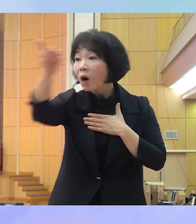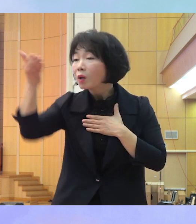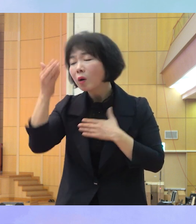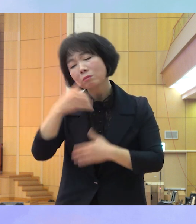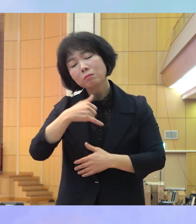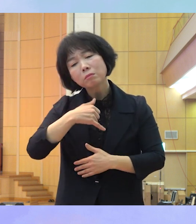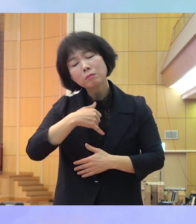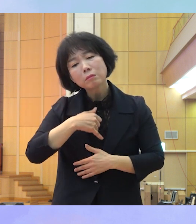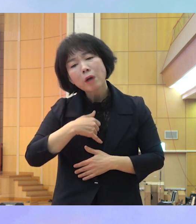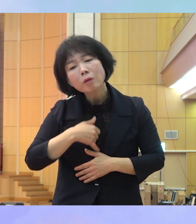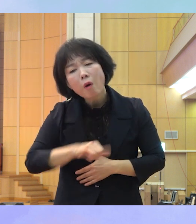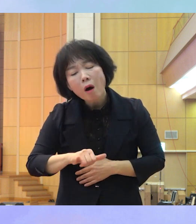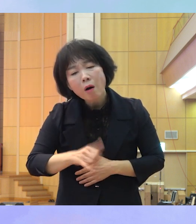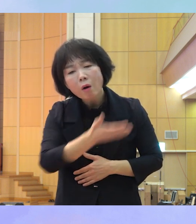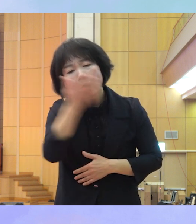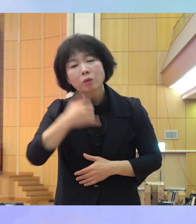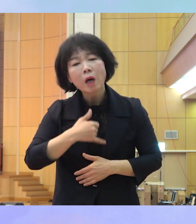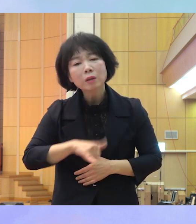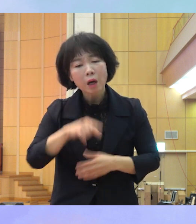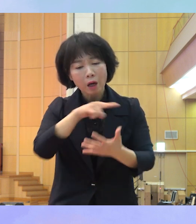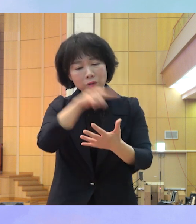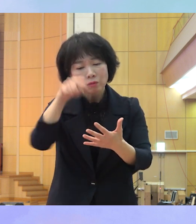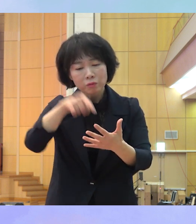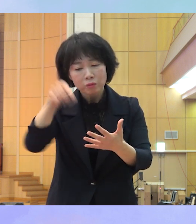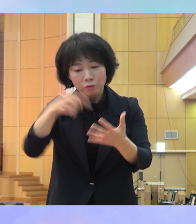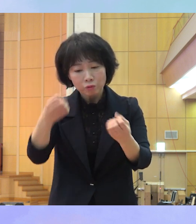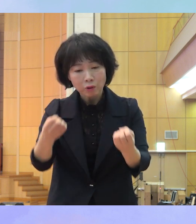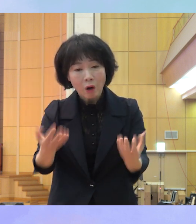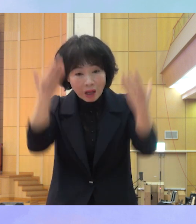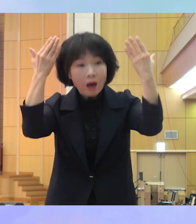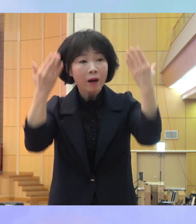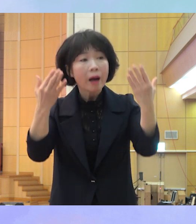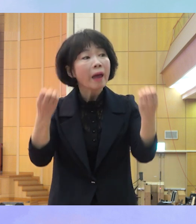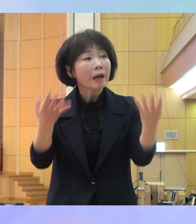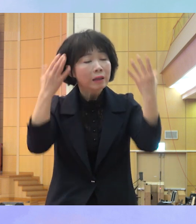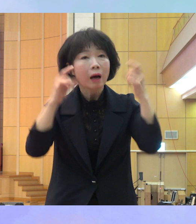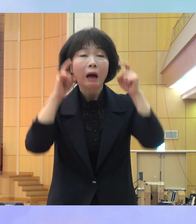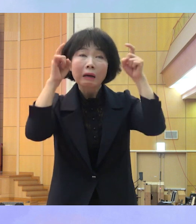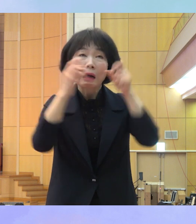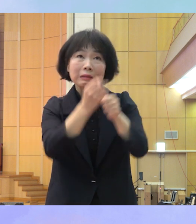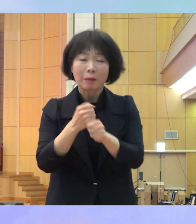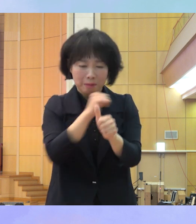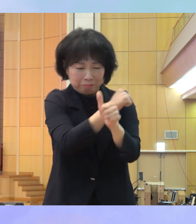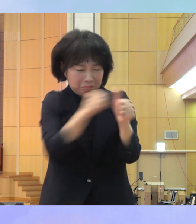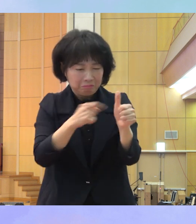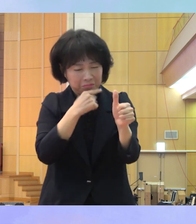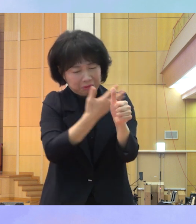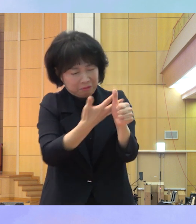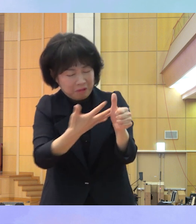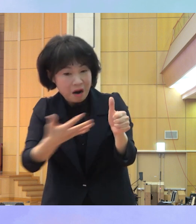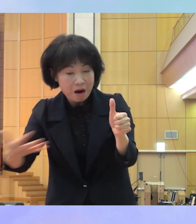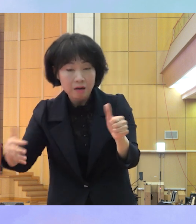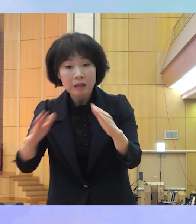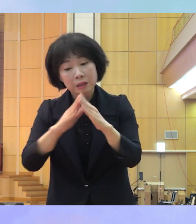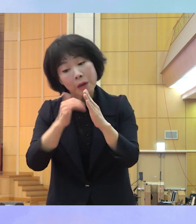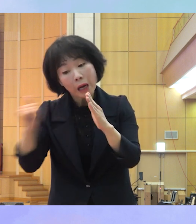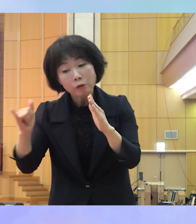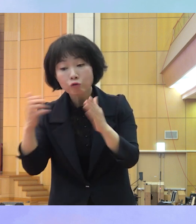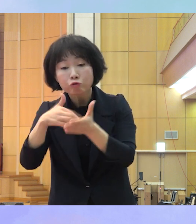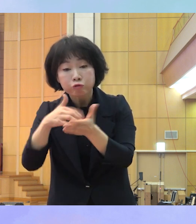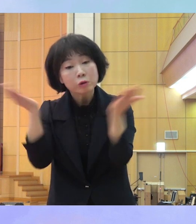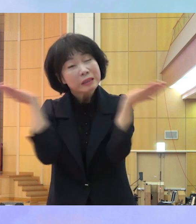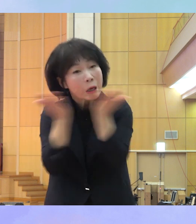묻기를, 이제 그런 유월절에 그렇게 양을 잡아가지고 가족 수대로 양을